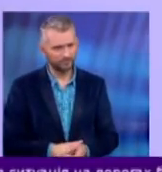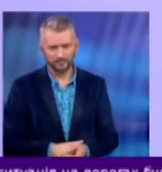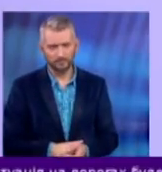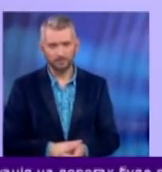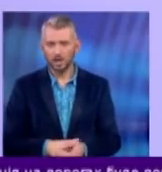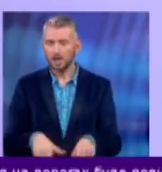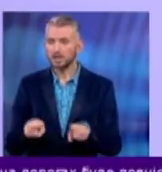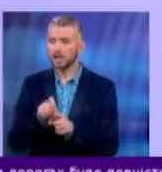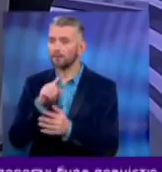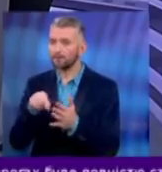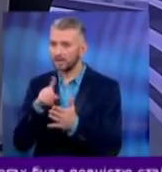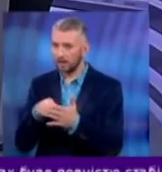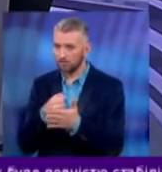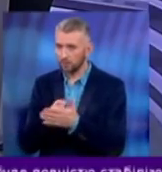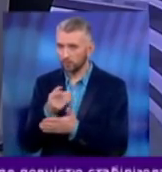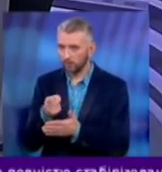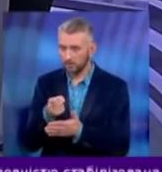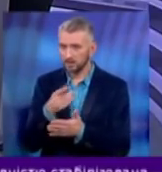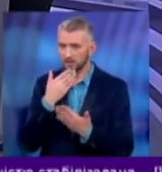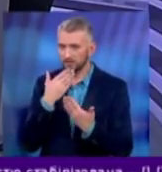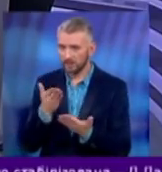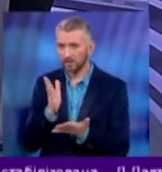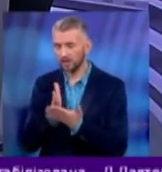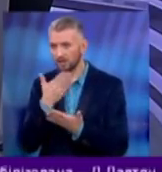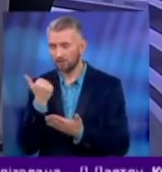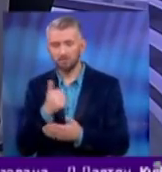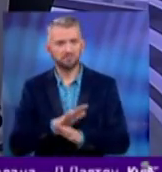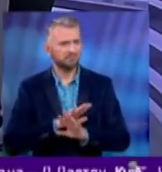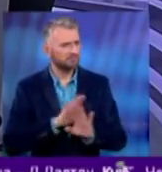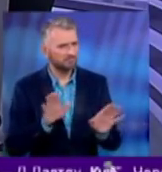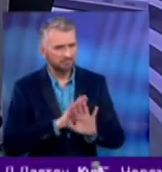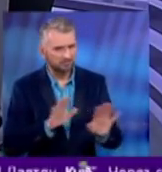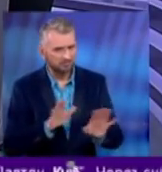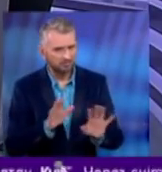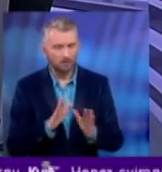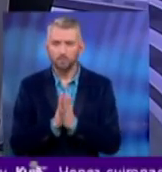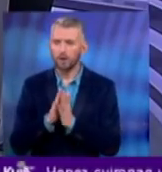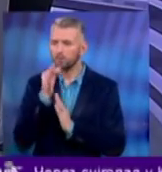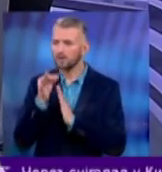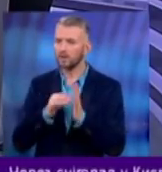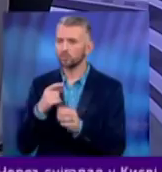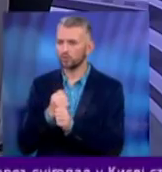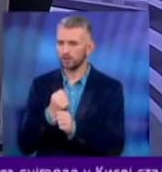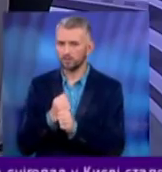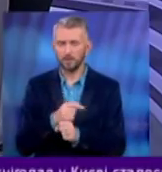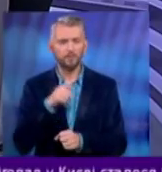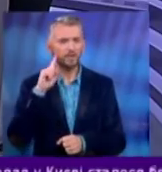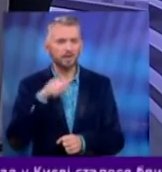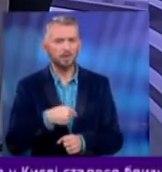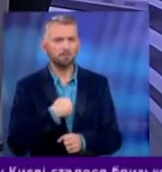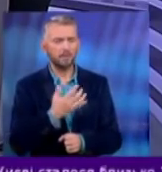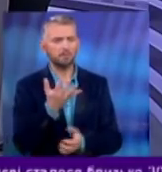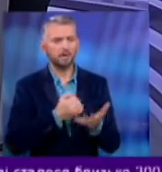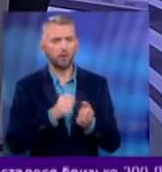З такими питаннями до вас є взагалі дзвінки? Ні, з проханням підказати, що робити? Ви знаєте, ми